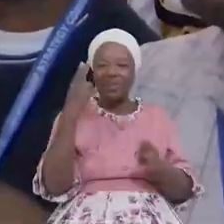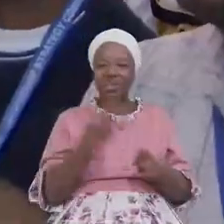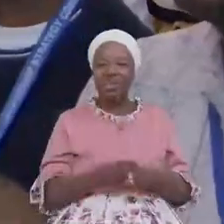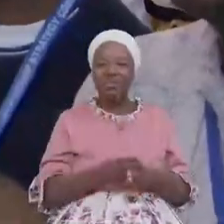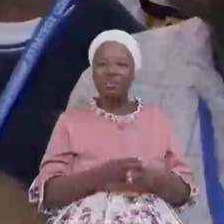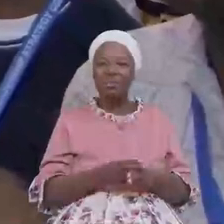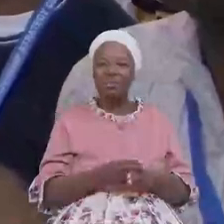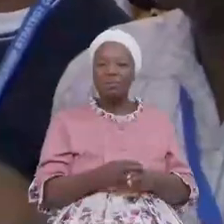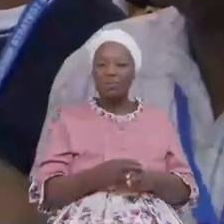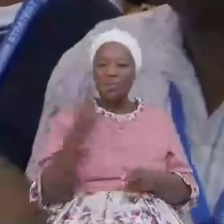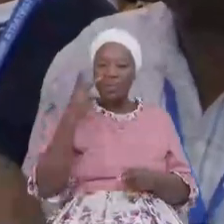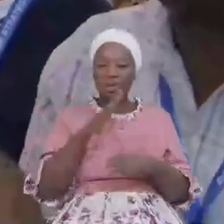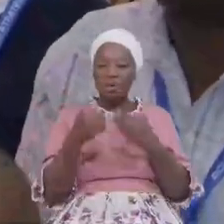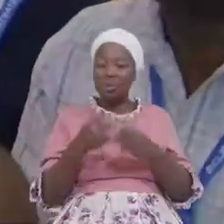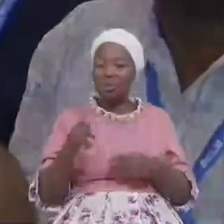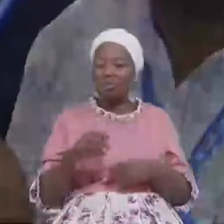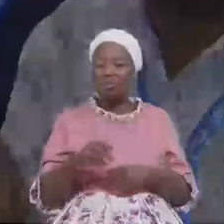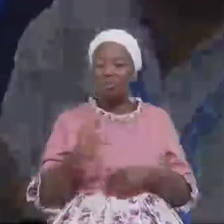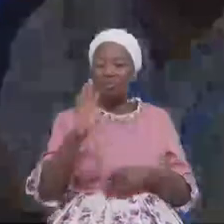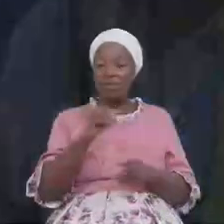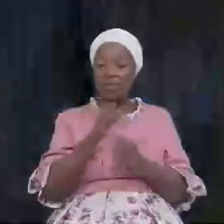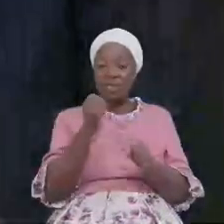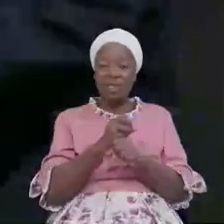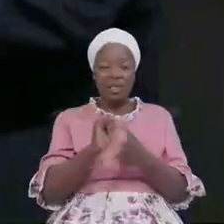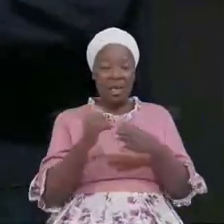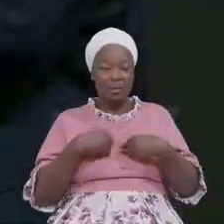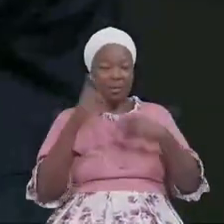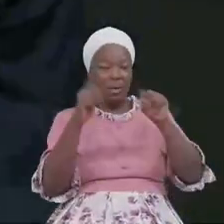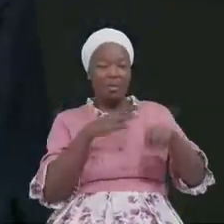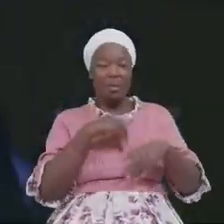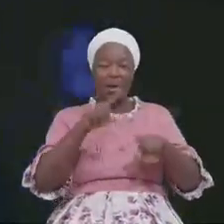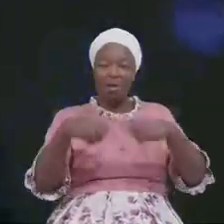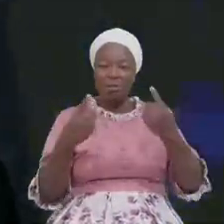Vous voyez, pendant ces 50 ans qui sont passés, nos mouvements,